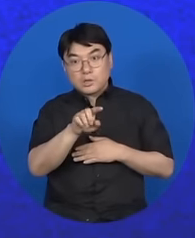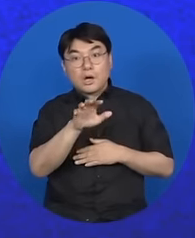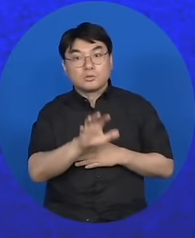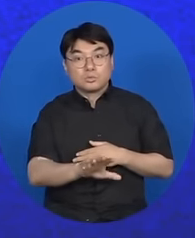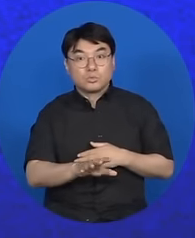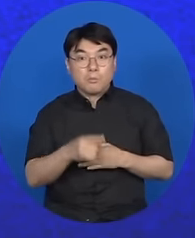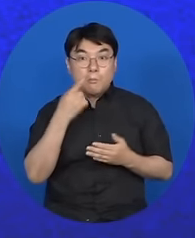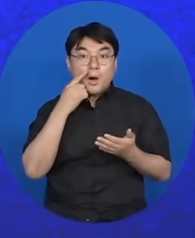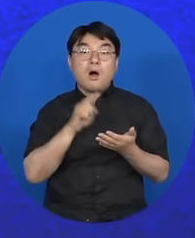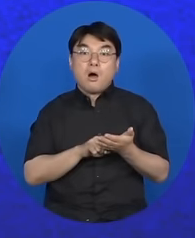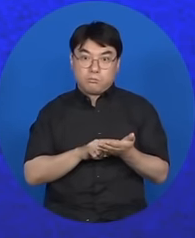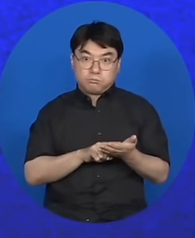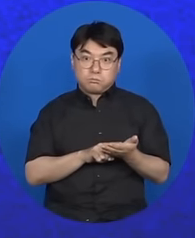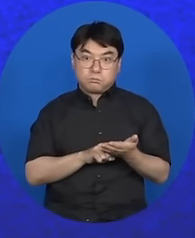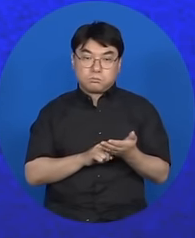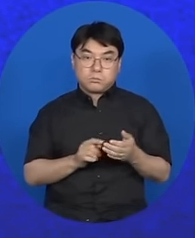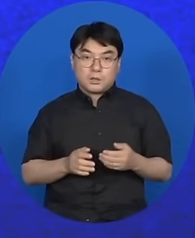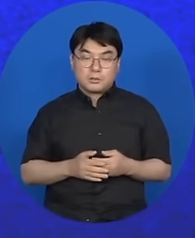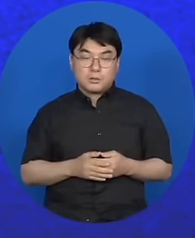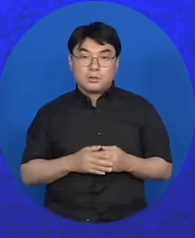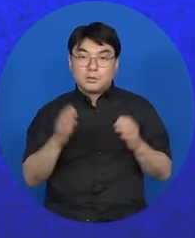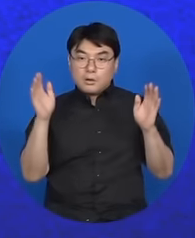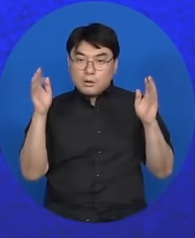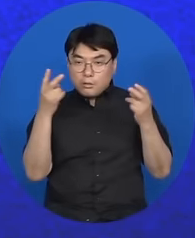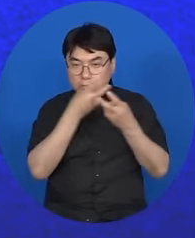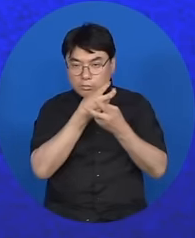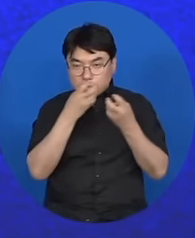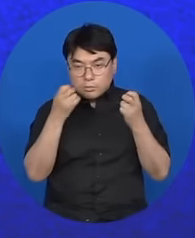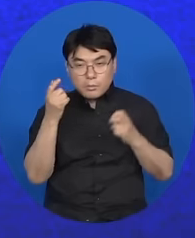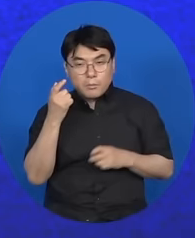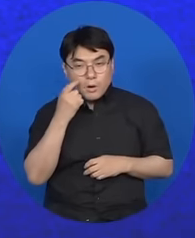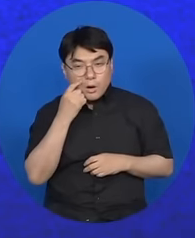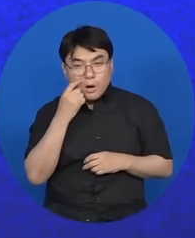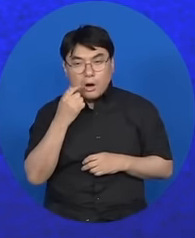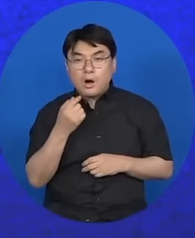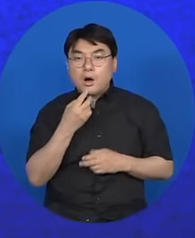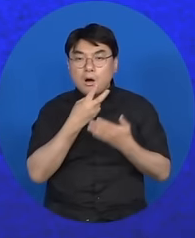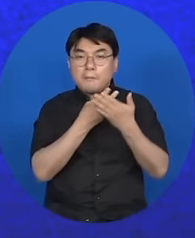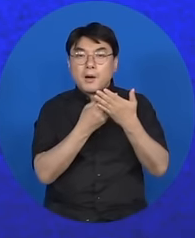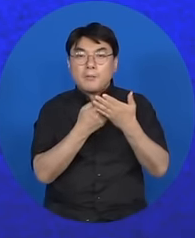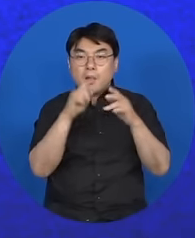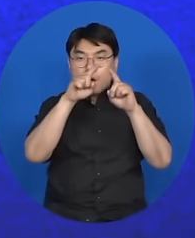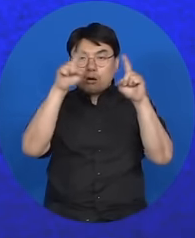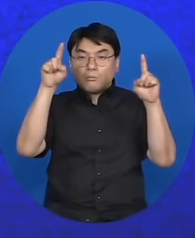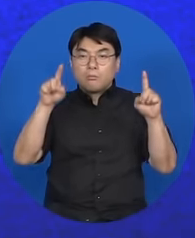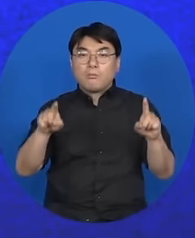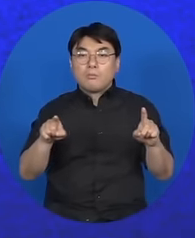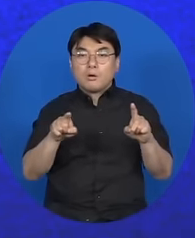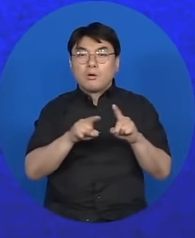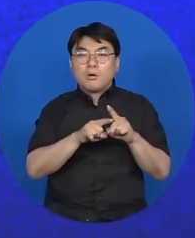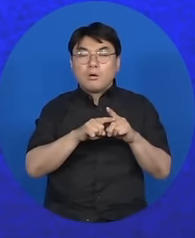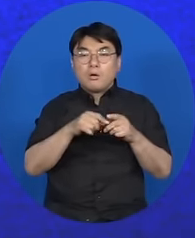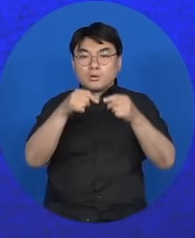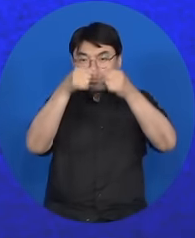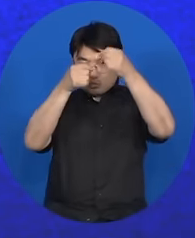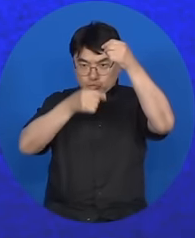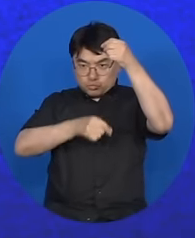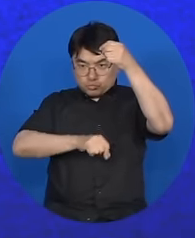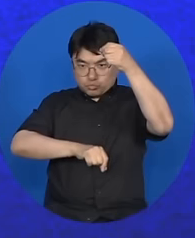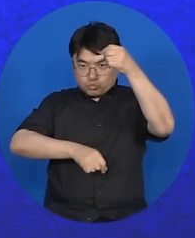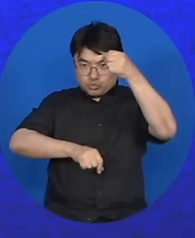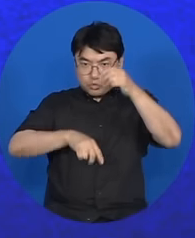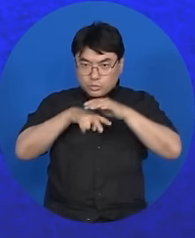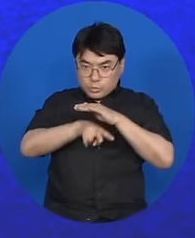났습니다. 결국 그날 거기 잠도 못 자고 창문을 통해서 몰래 도망을 가야 하는 이